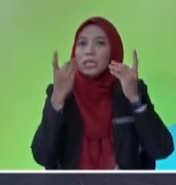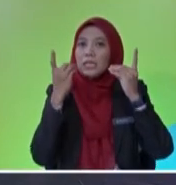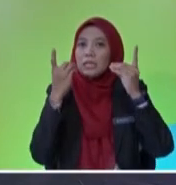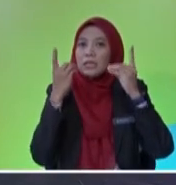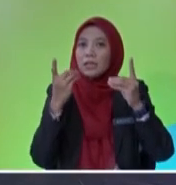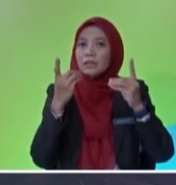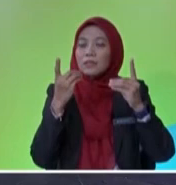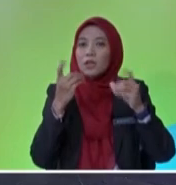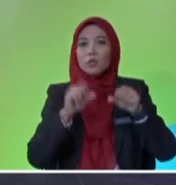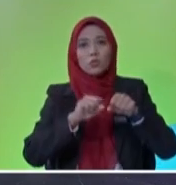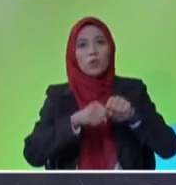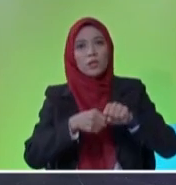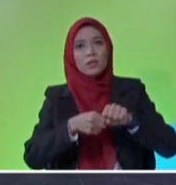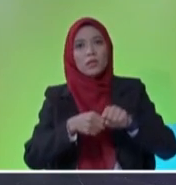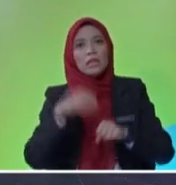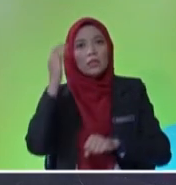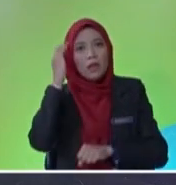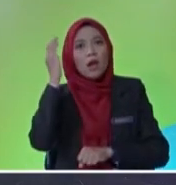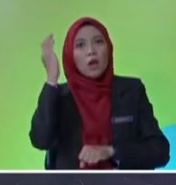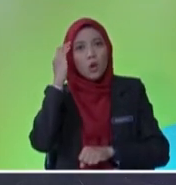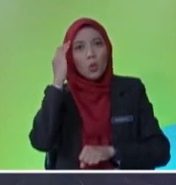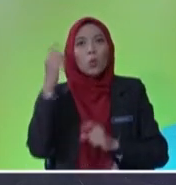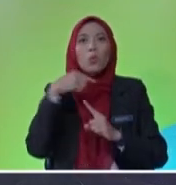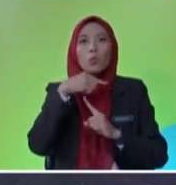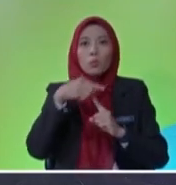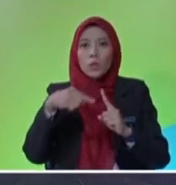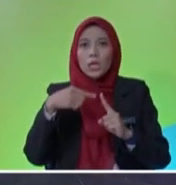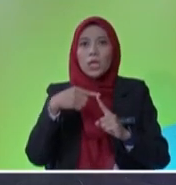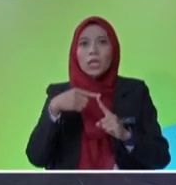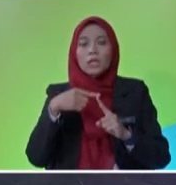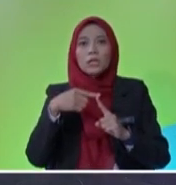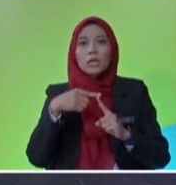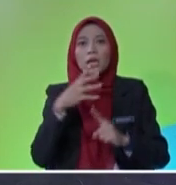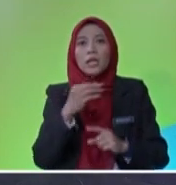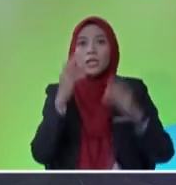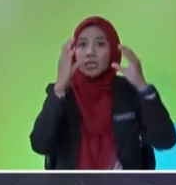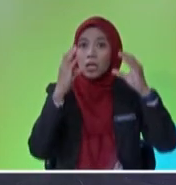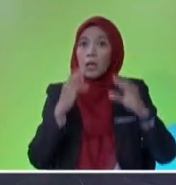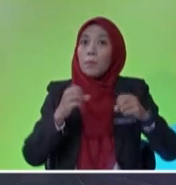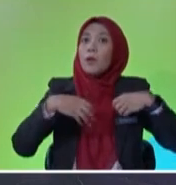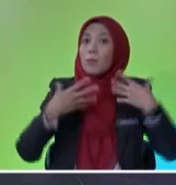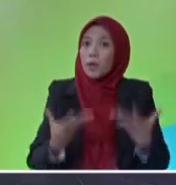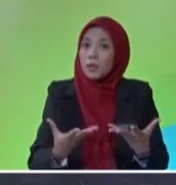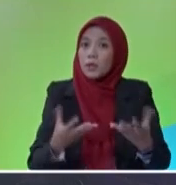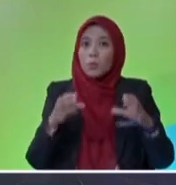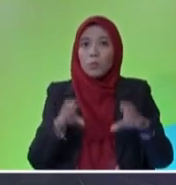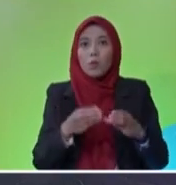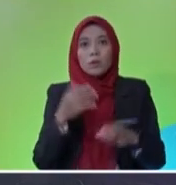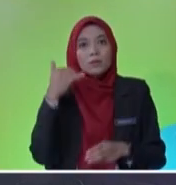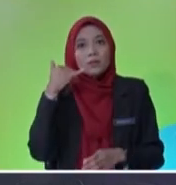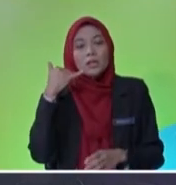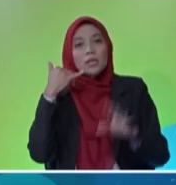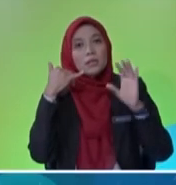supaya mereka lebih tahu Mask Bile nak buat cari Macam mana untuk buat panggilan 999